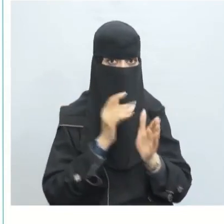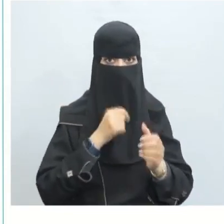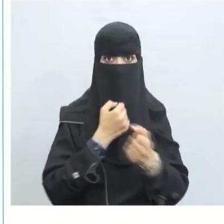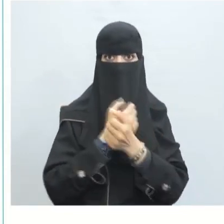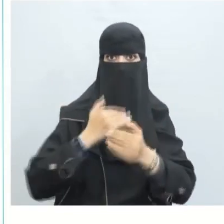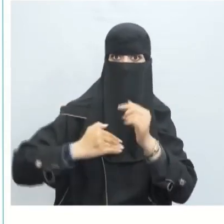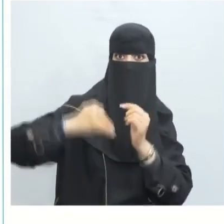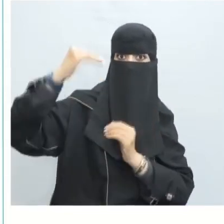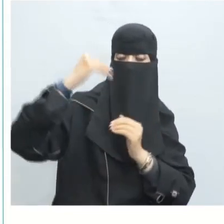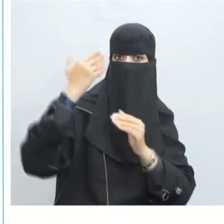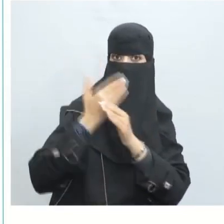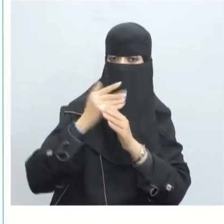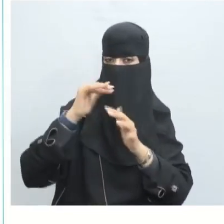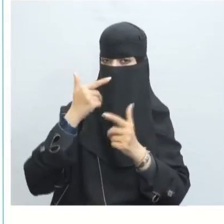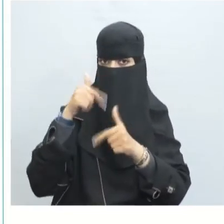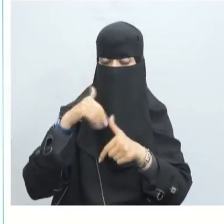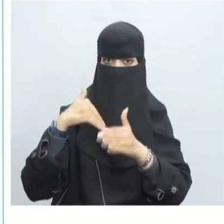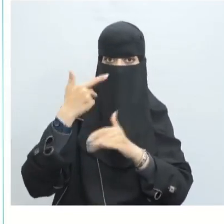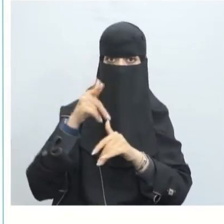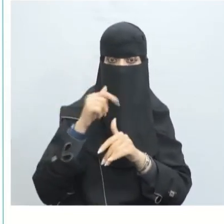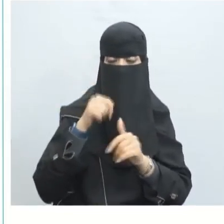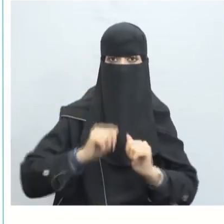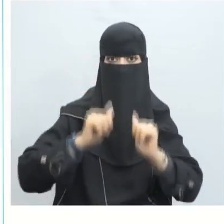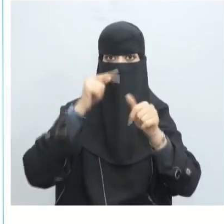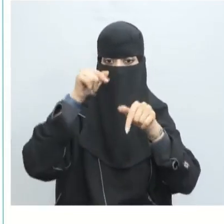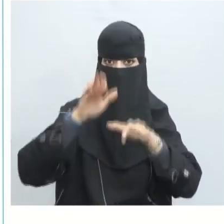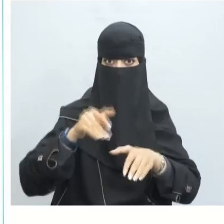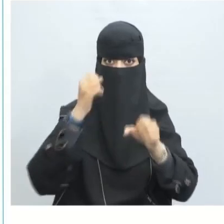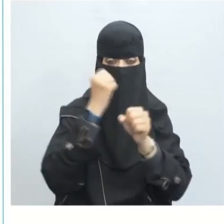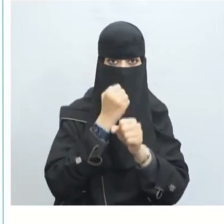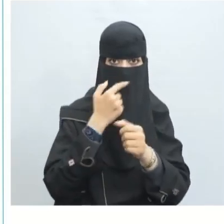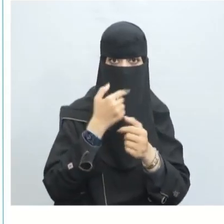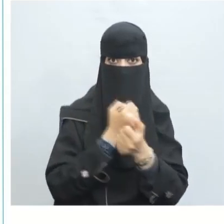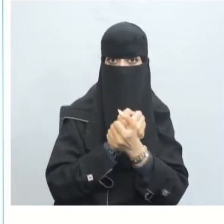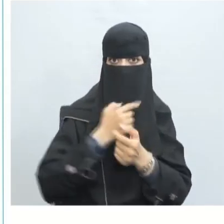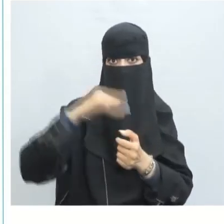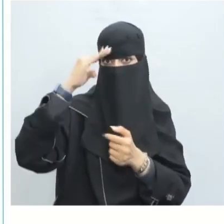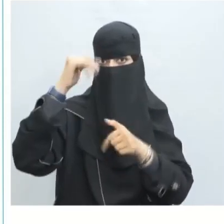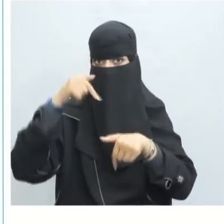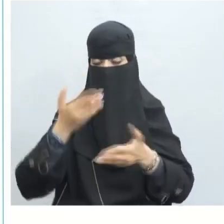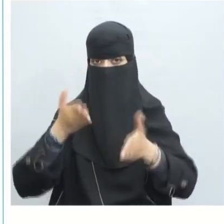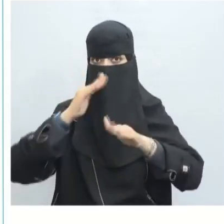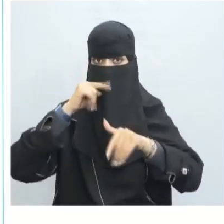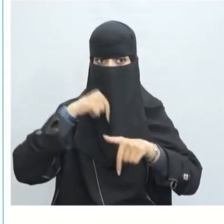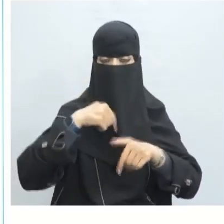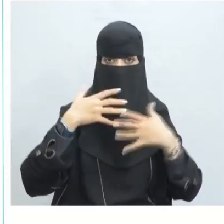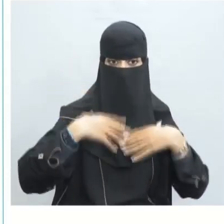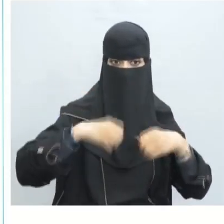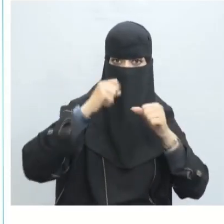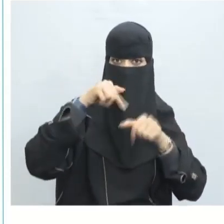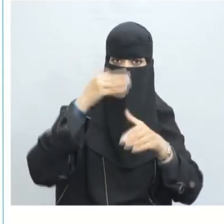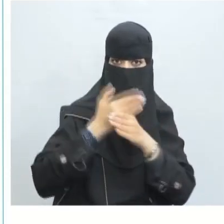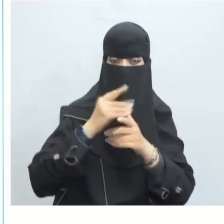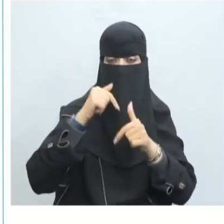بدرجه اعلى لماذا وكيف قاموا بتوفير الامن وتوفير وسائل الامن بشكل اكبر وسائل السلامه لان